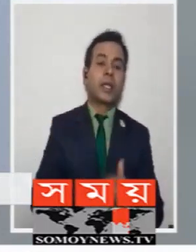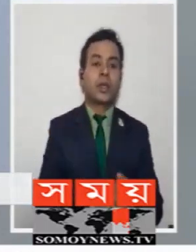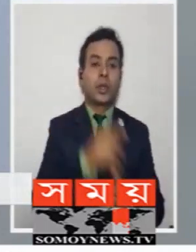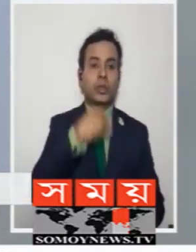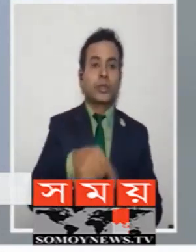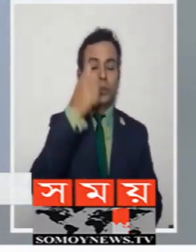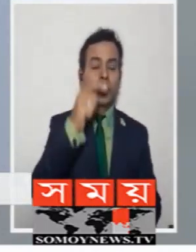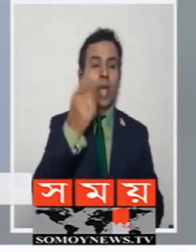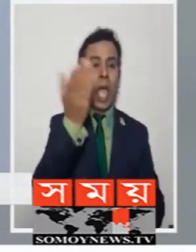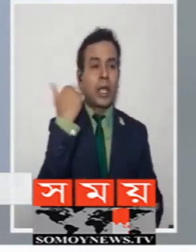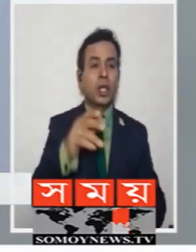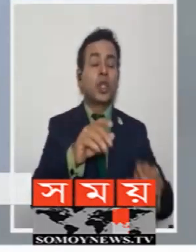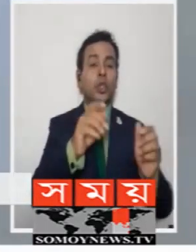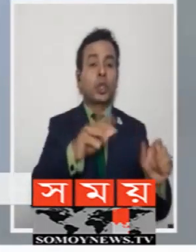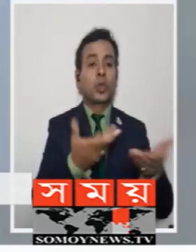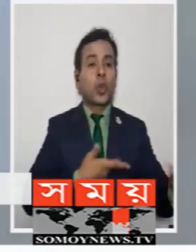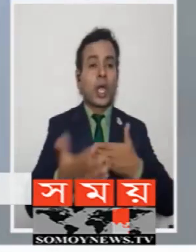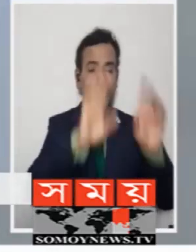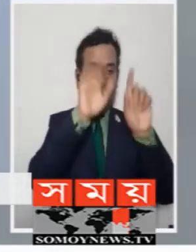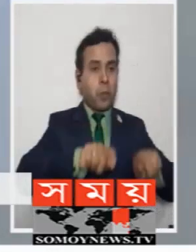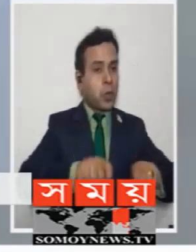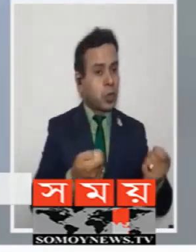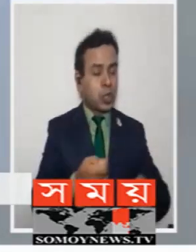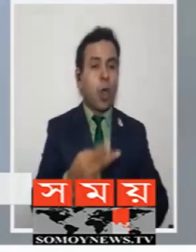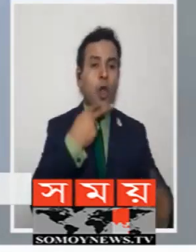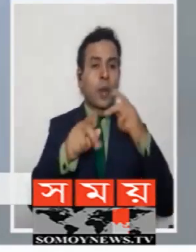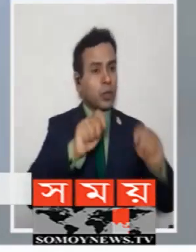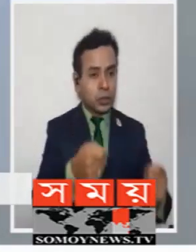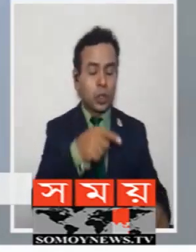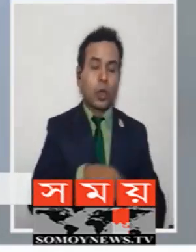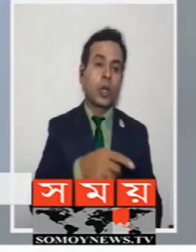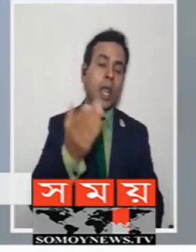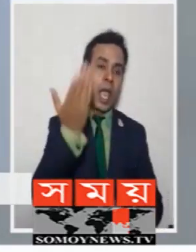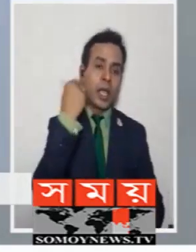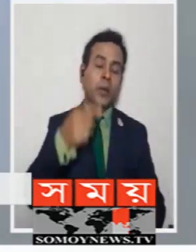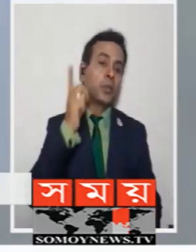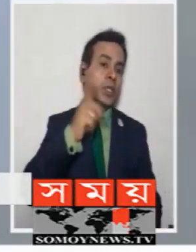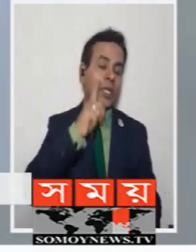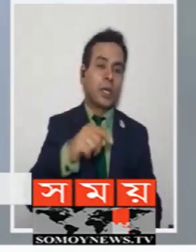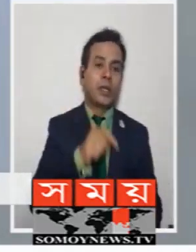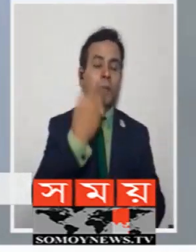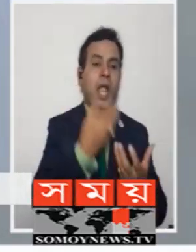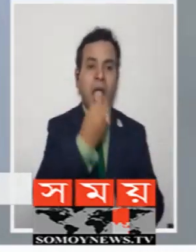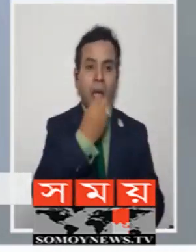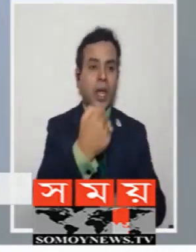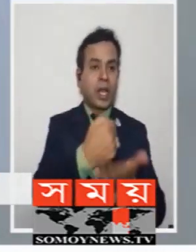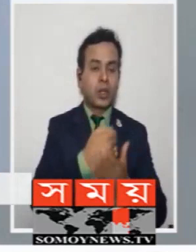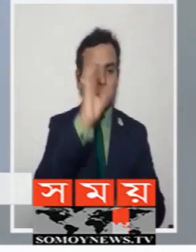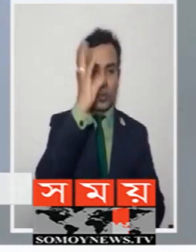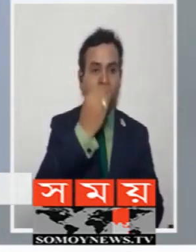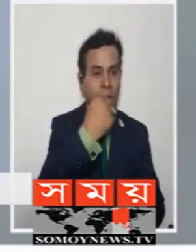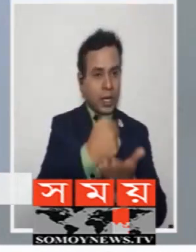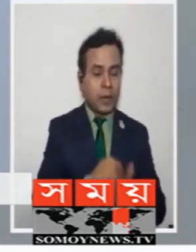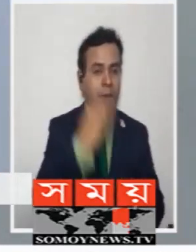কাজ করছিল তাদের খাওয়া দাওয়ার অসুবিধা হচ্ছিল, সেই সময় তারা আমাদের দুপুরের খাবার এবং বিকালের নাস্তা সরবরাহ করে যাচ্ছে। প্রথম থেকেই